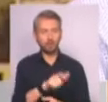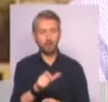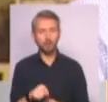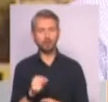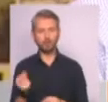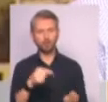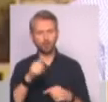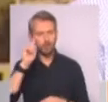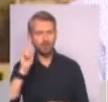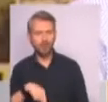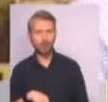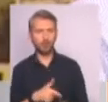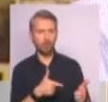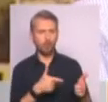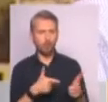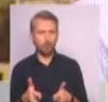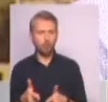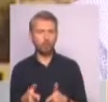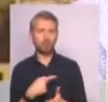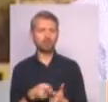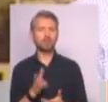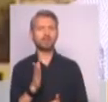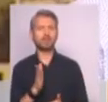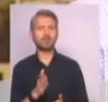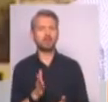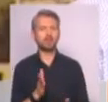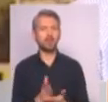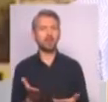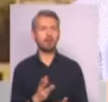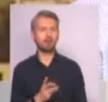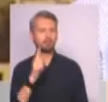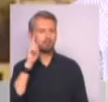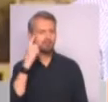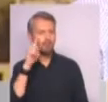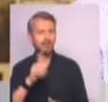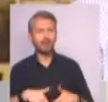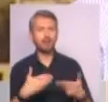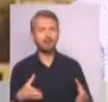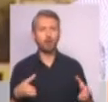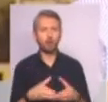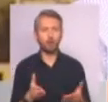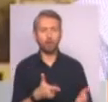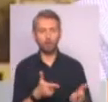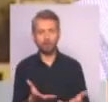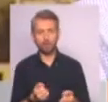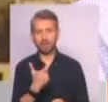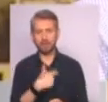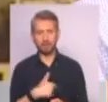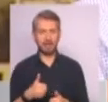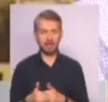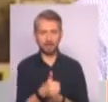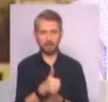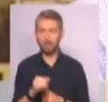одного знають, готові, чи є, принаймні, ініціатива, якась ініціативна група, яка готова взяти на собі відповідне лідерство.